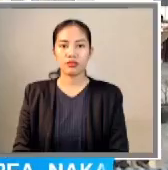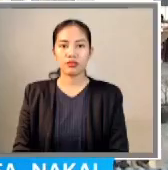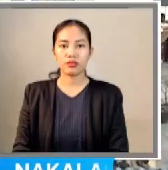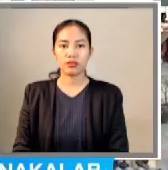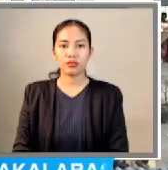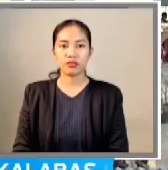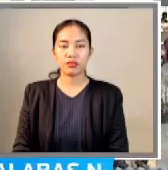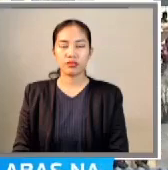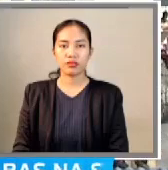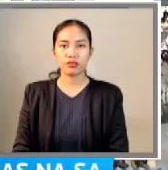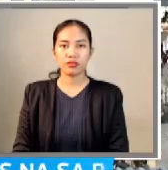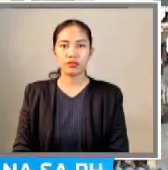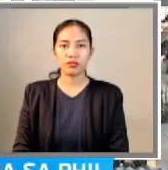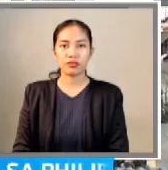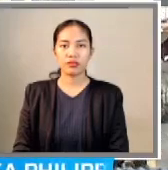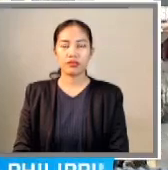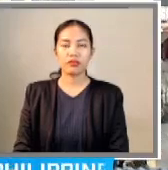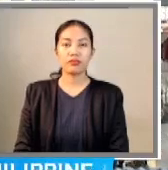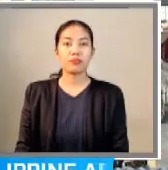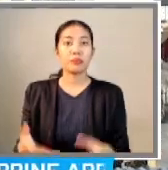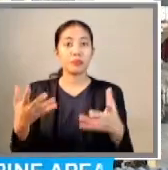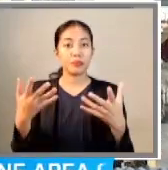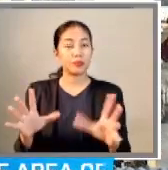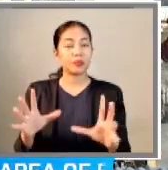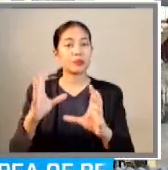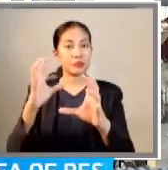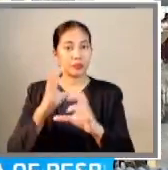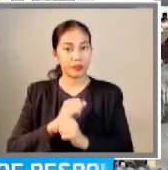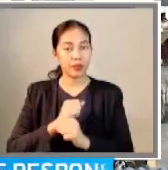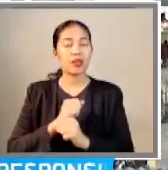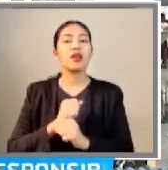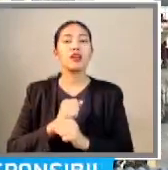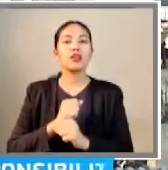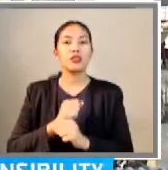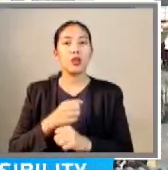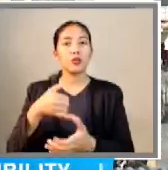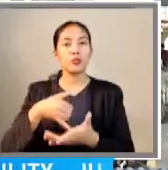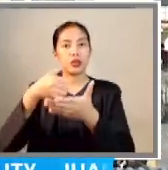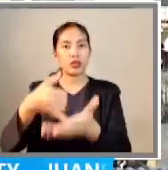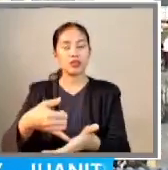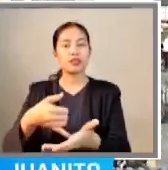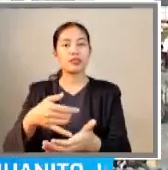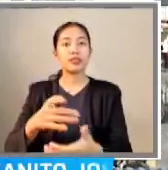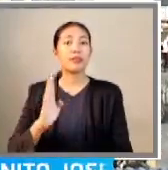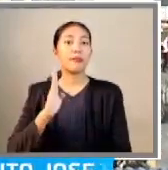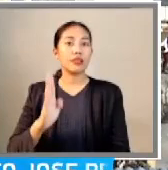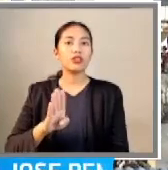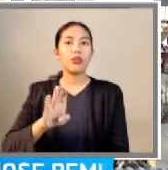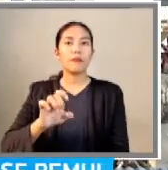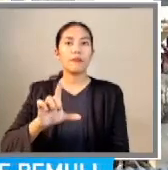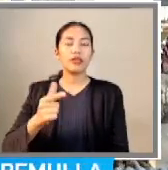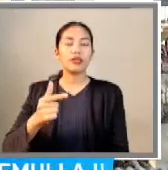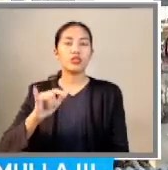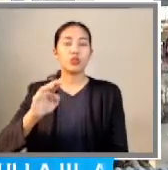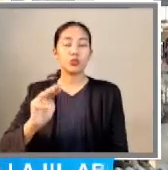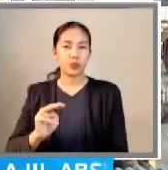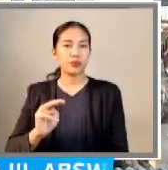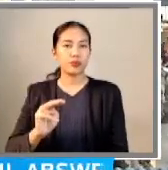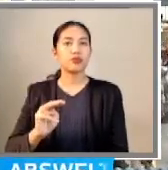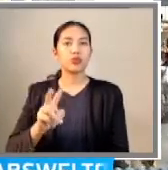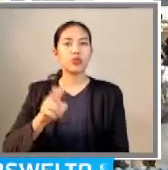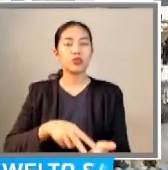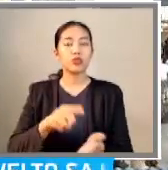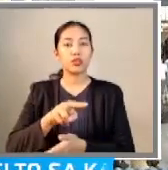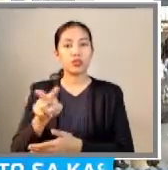Matapos makakuha ng mataas na parangal sa Belgium nitong 2022, eh meron na namang pinaghahanda ang kompetisyon sa Europe ang Cebuano Ace Carter na